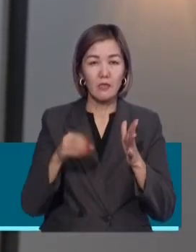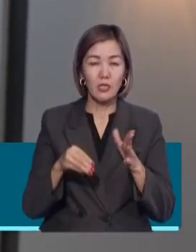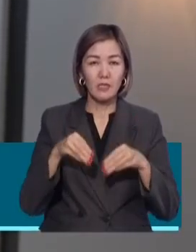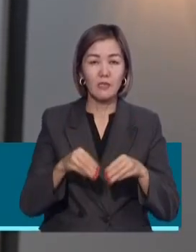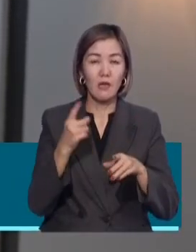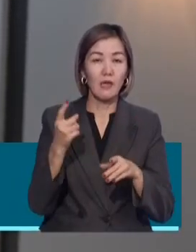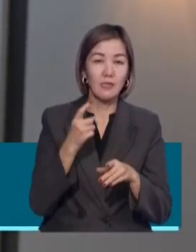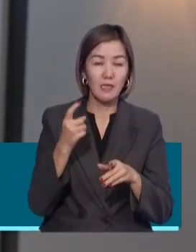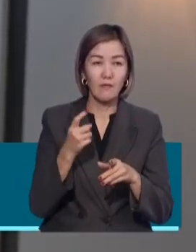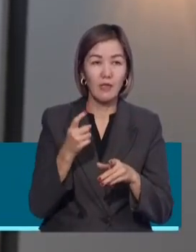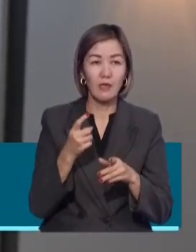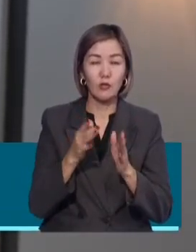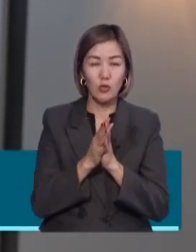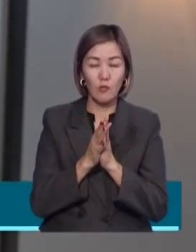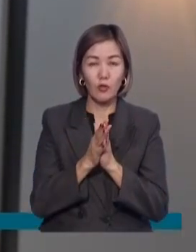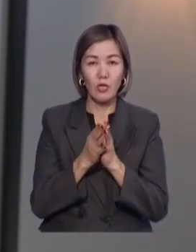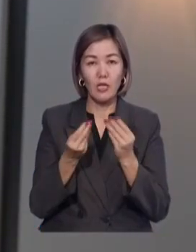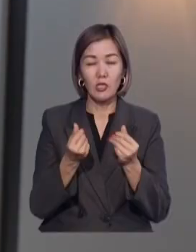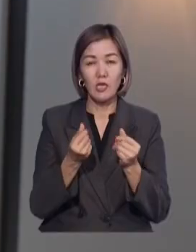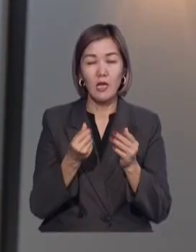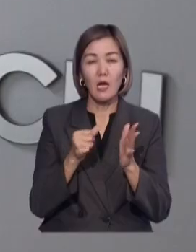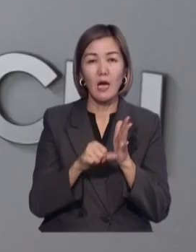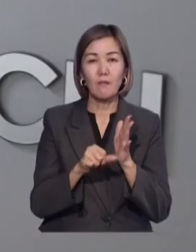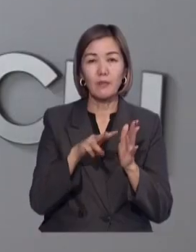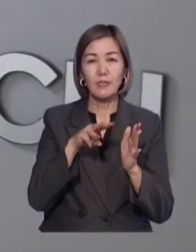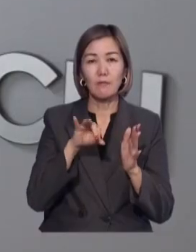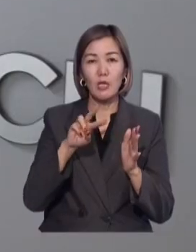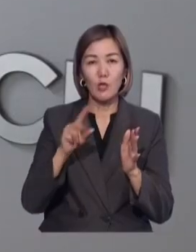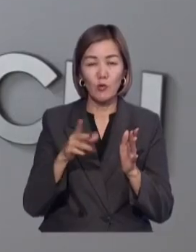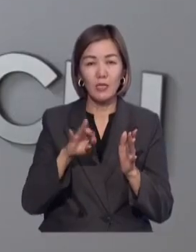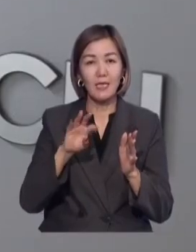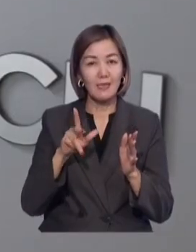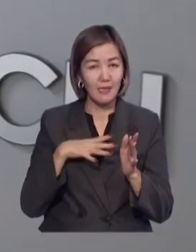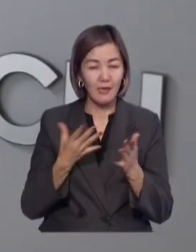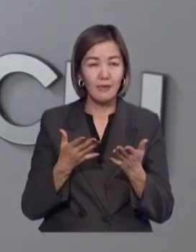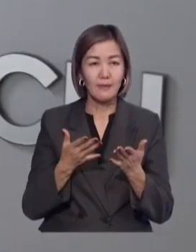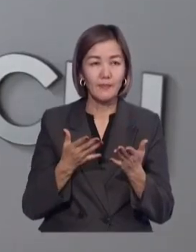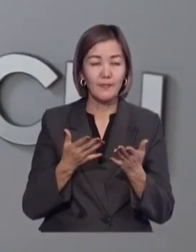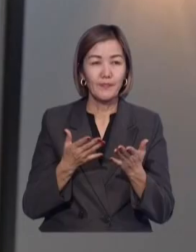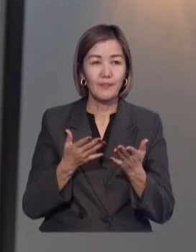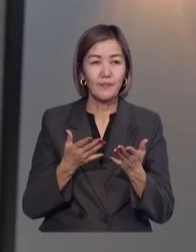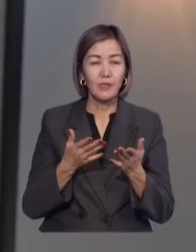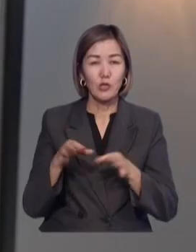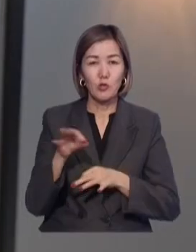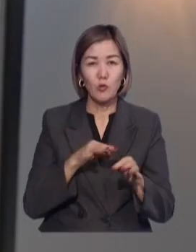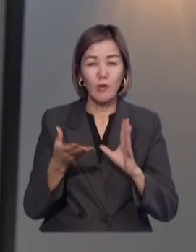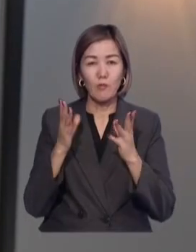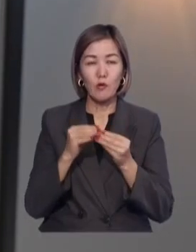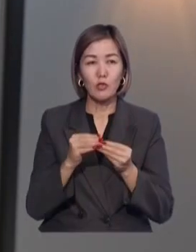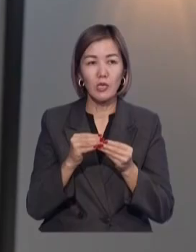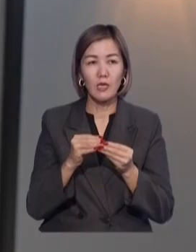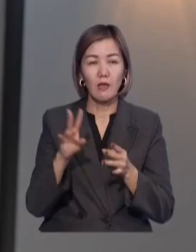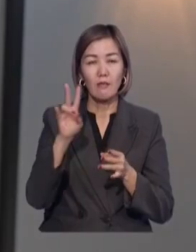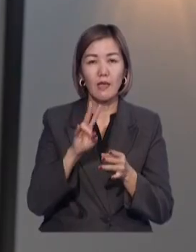шаруа қожалығы сұрап отырған ақша көлемі 60 миллион теңге. Жоба бойынша осы биылғы жылы жаңағы